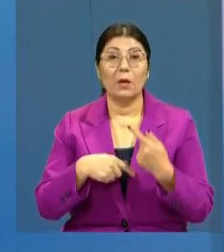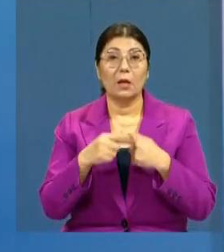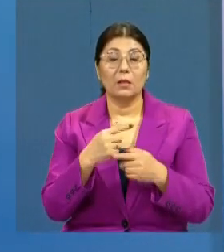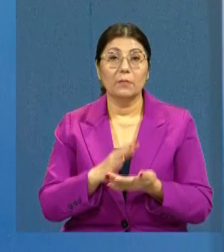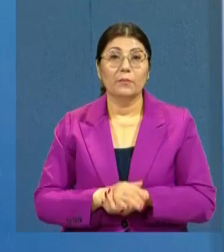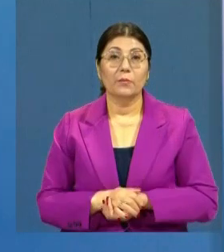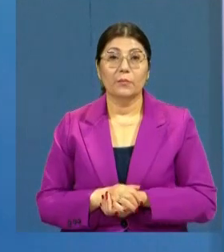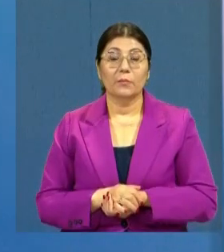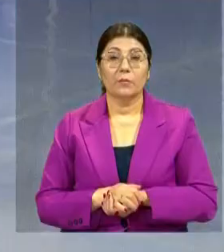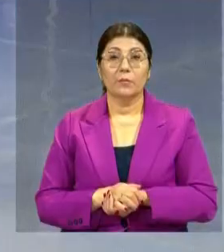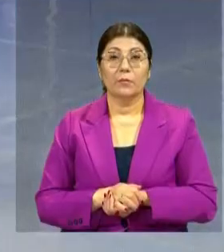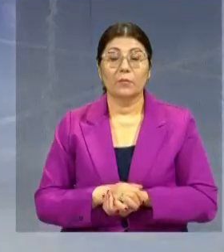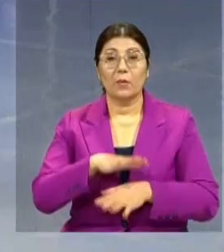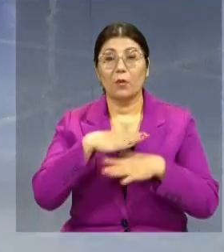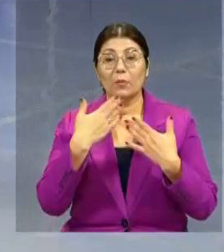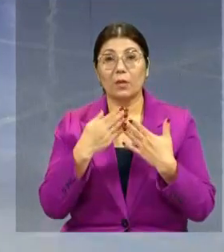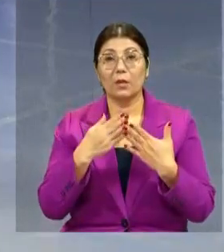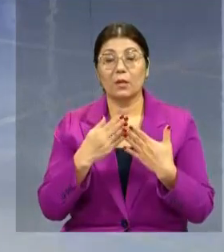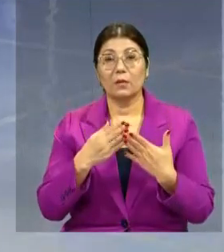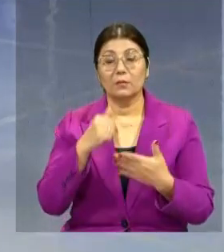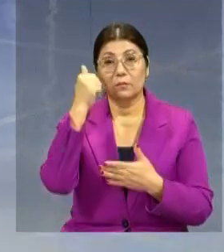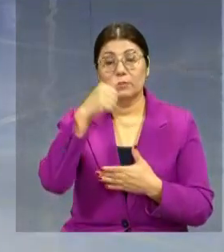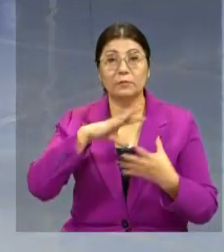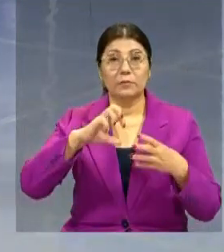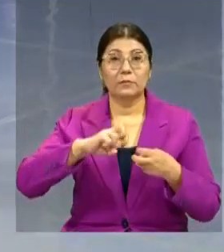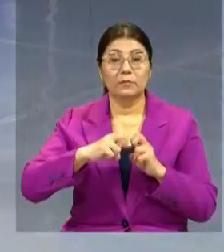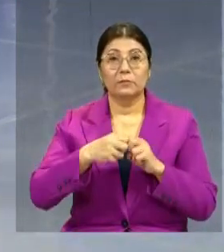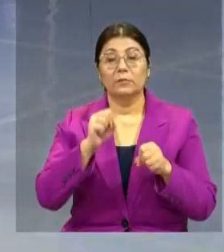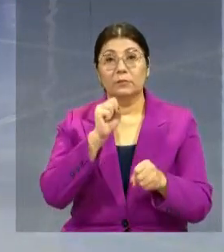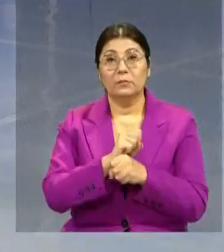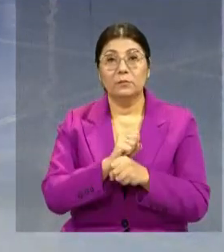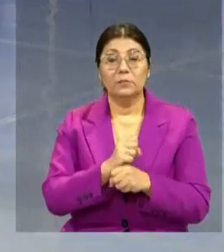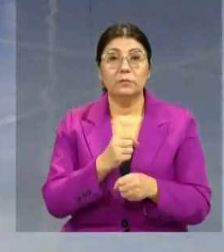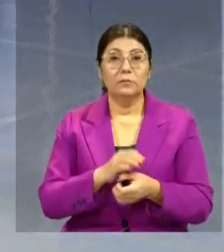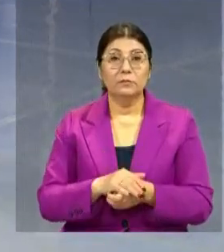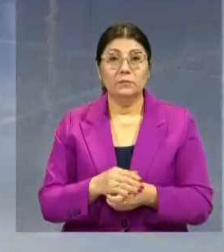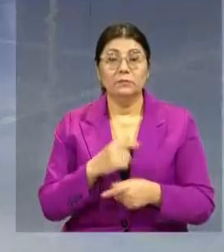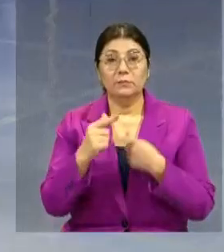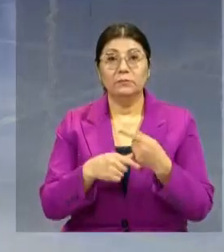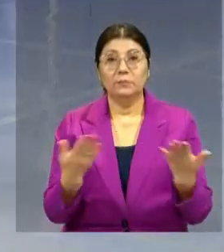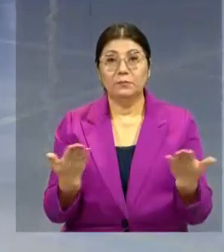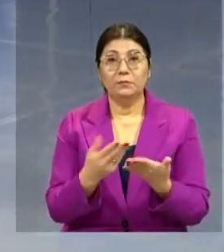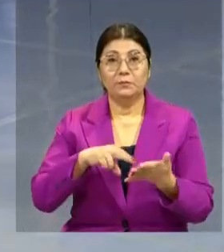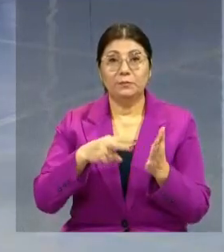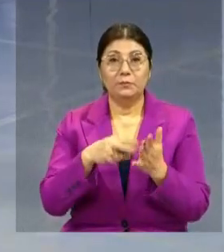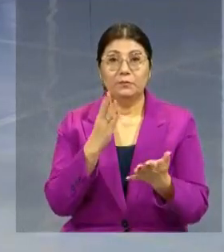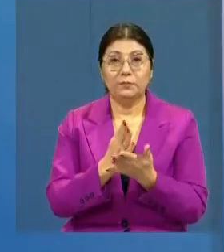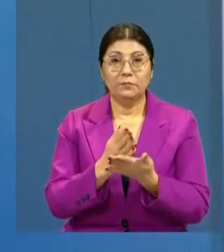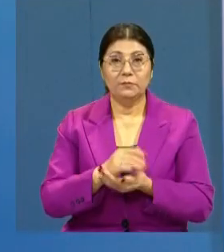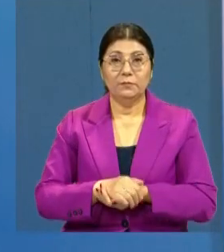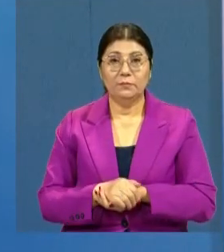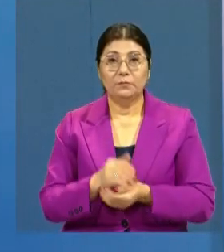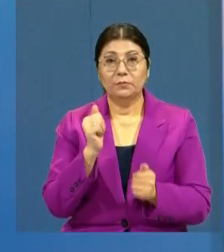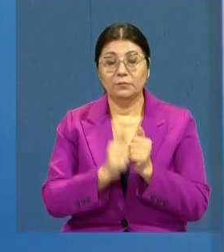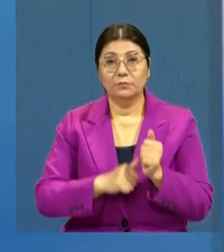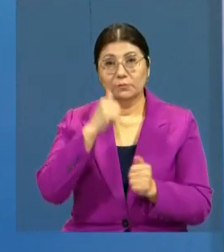бар. Бір қатары жыл бойы атқарылған мәселелерге тоқталдық, жұмыстарға, соның ішінде алда қандай жоспар бар? Енді әр жыл